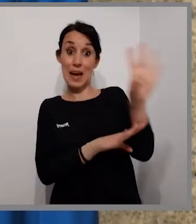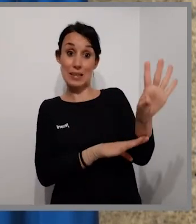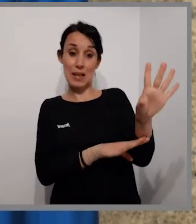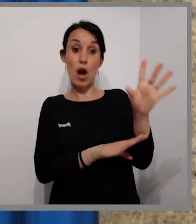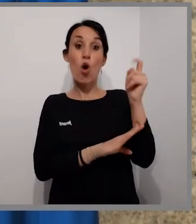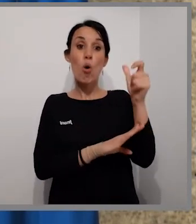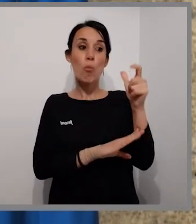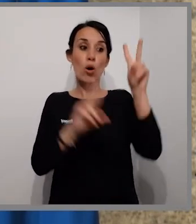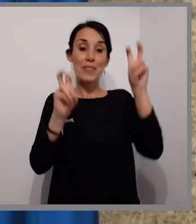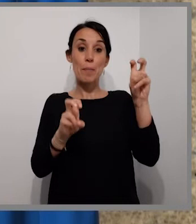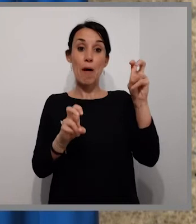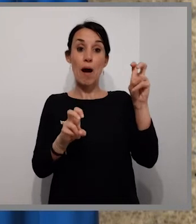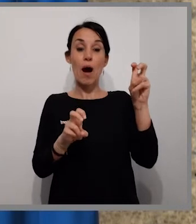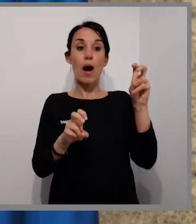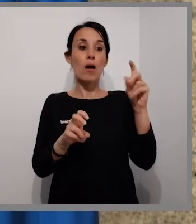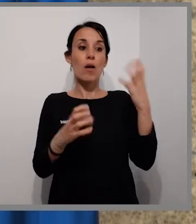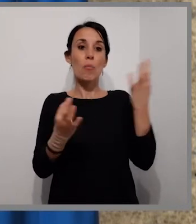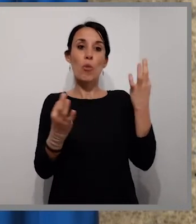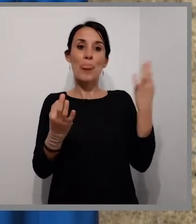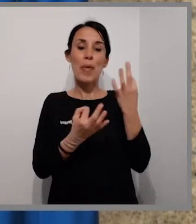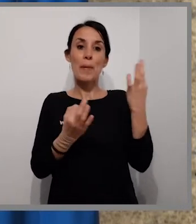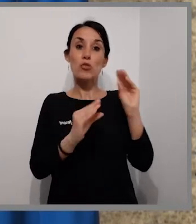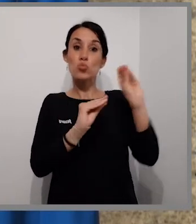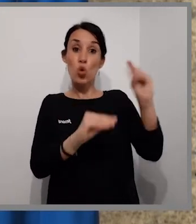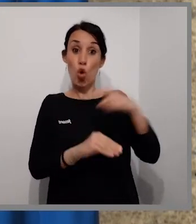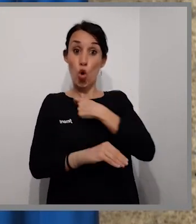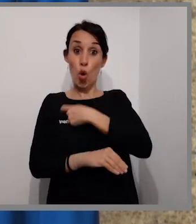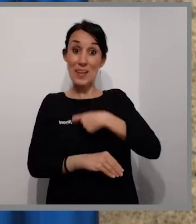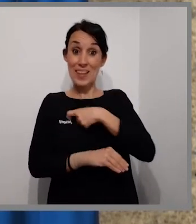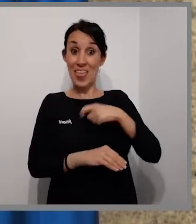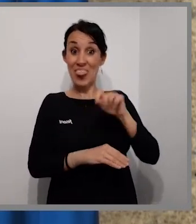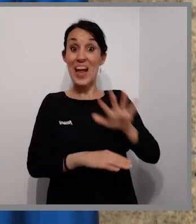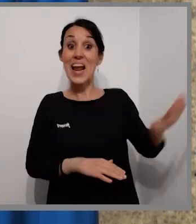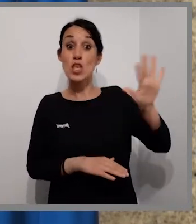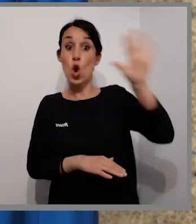ha de tindre, al meu parer, el propi Comitè de les Regions, que ha de ser un actor